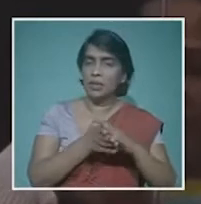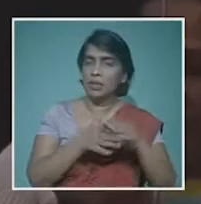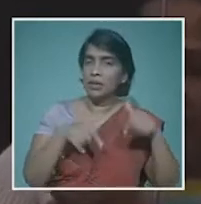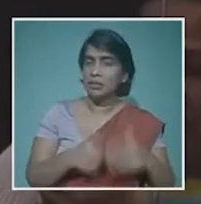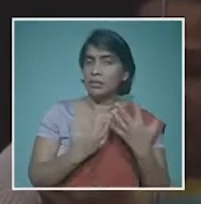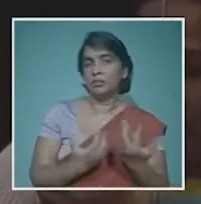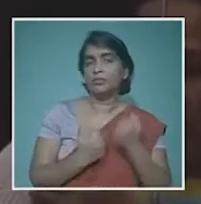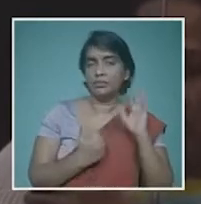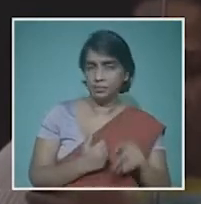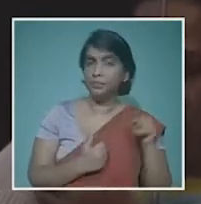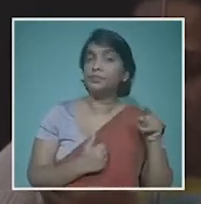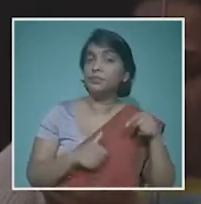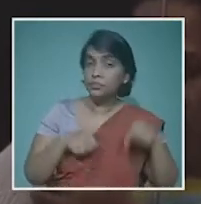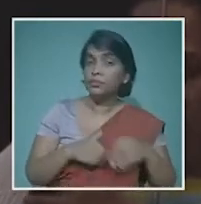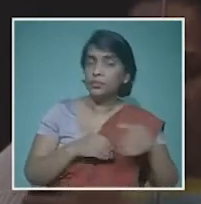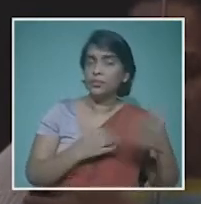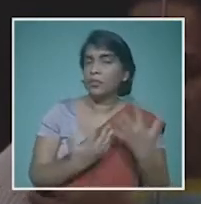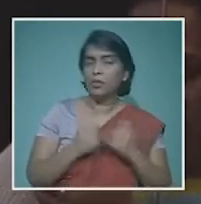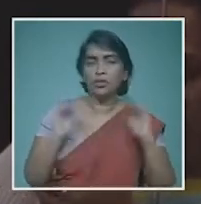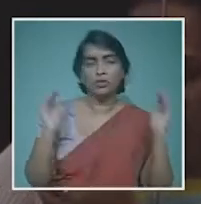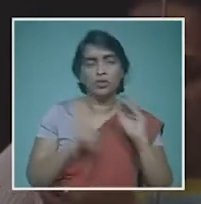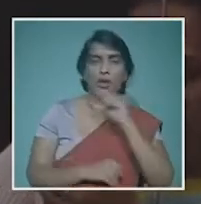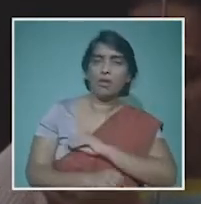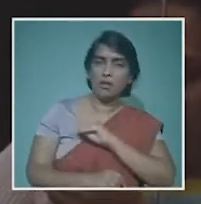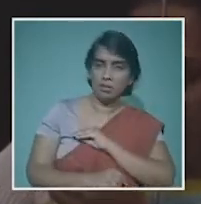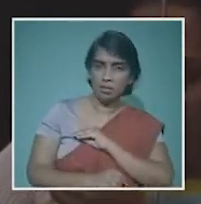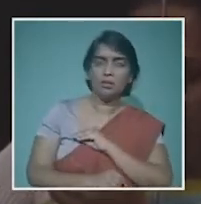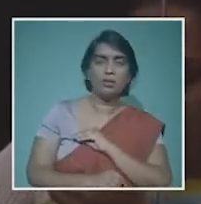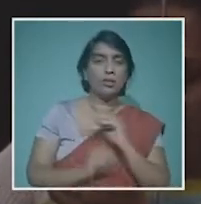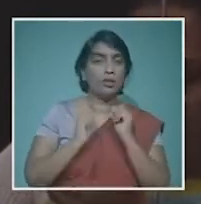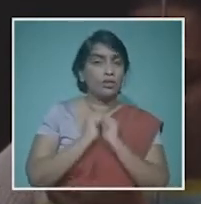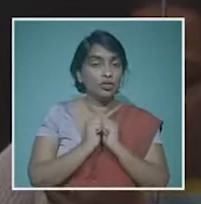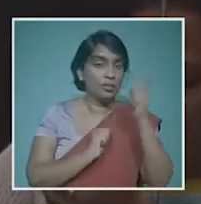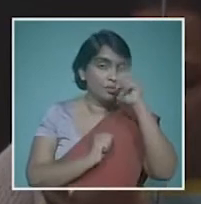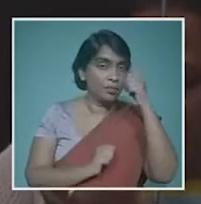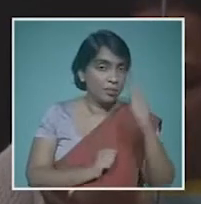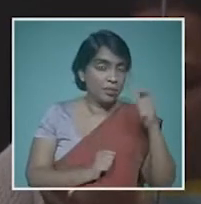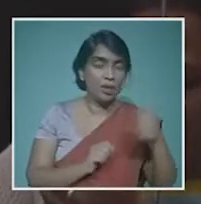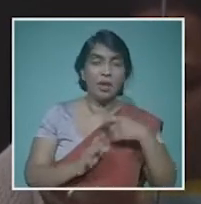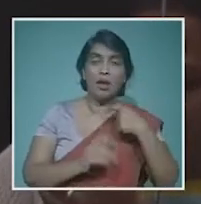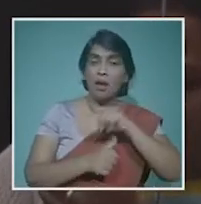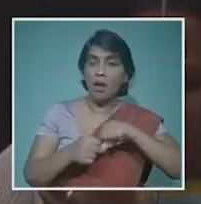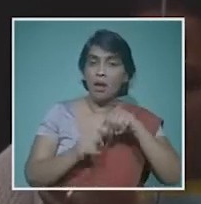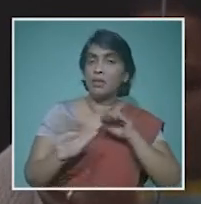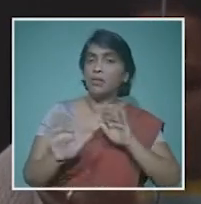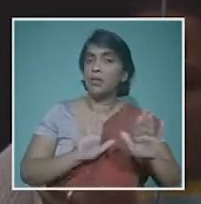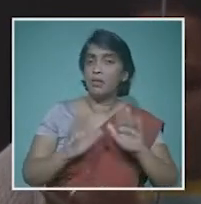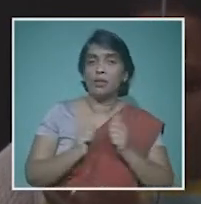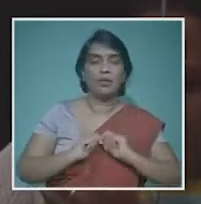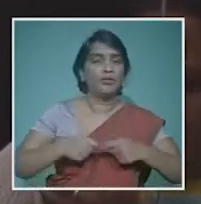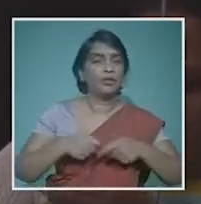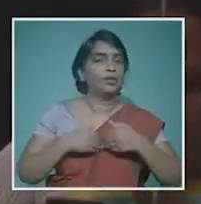ලබාගෙන ඇත. දැනට ඔවුන්ට ලැබෙන සුළු ආදායමෙන් සේවක වේතන හා ආයතනයේ පරිපාලනමය වියදම් පමණක් කරගෙන යන